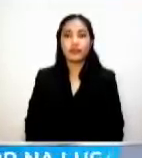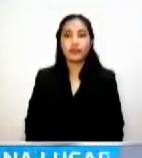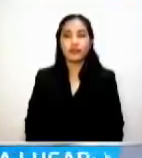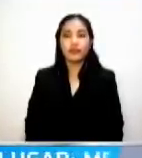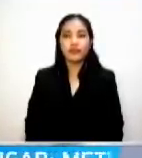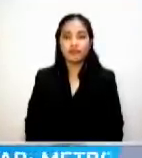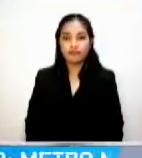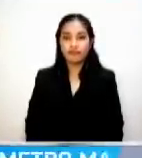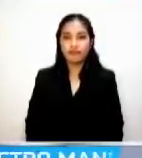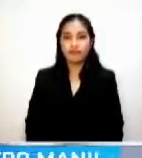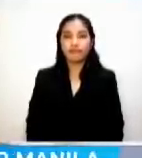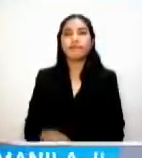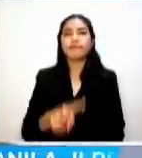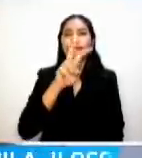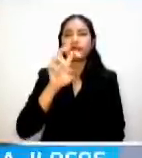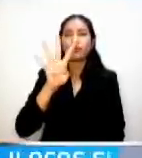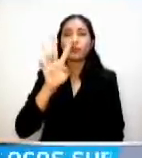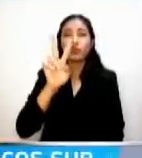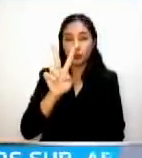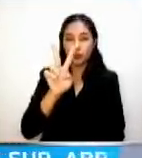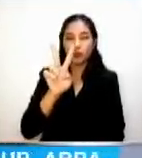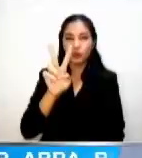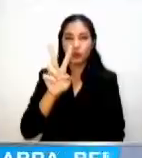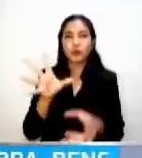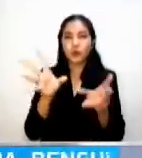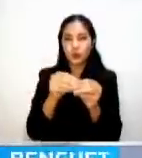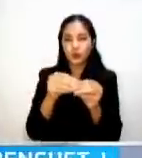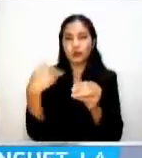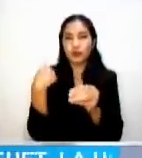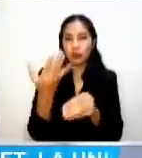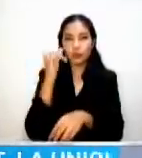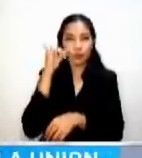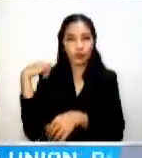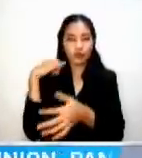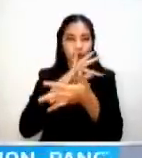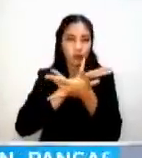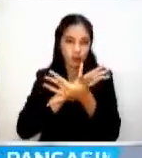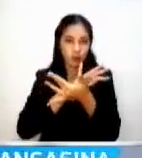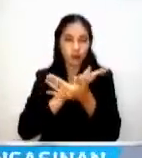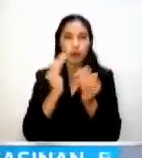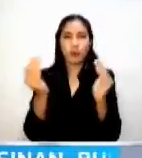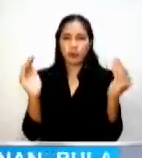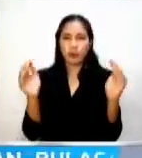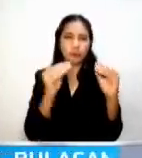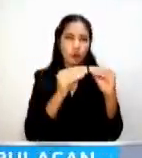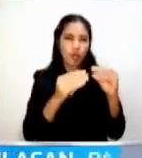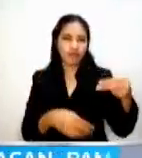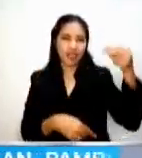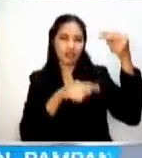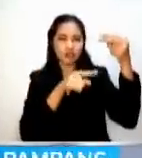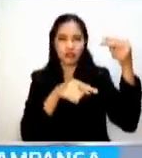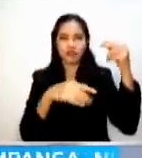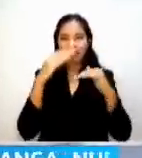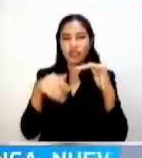242 ang naitalang COVID deaths sa bansa kahapon, muling mas mataas kaysa sa mga gumaling sa sakit. Kabilang riyan ang 133 na unang